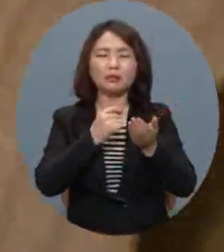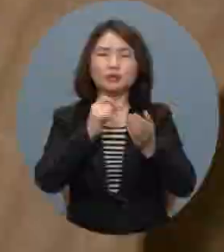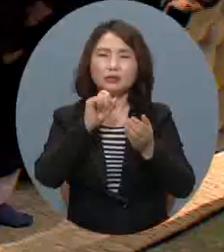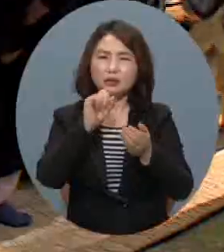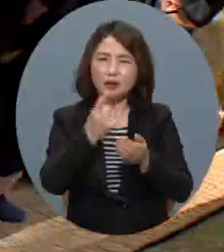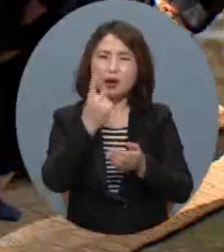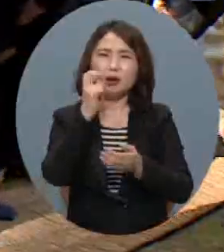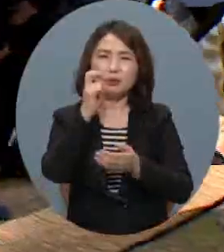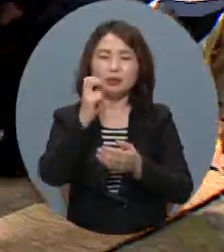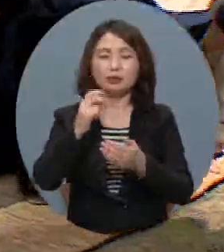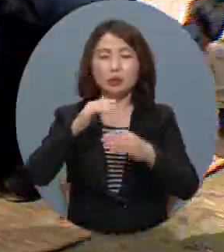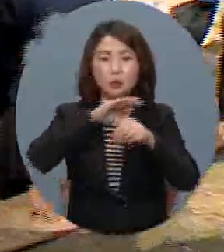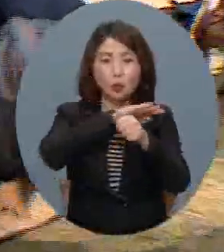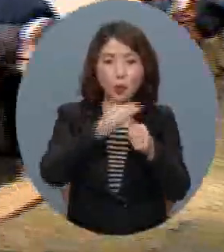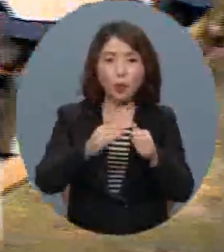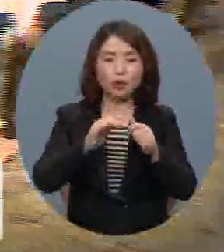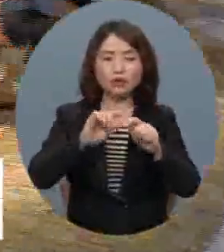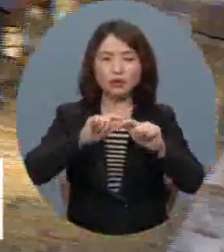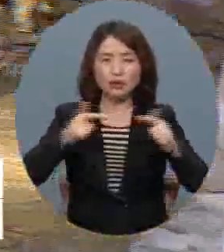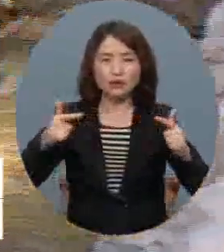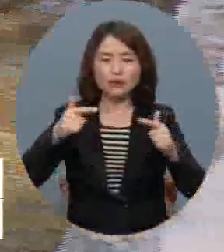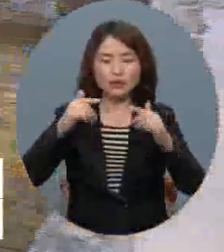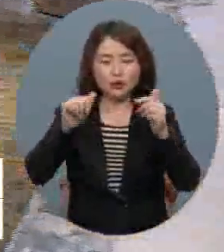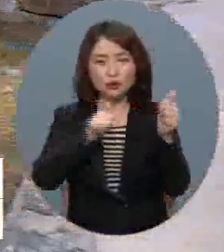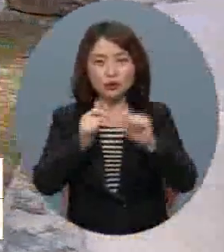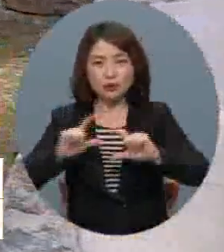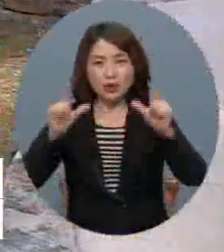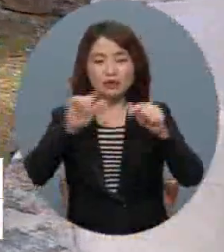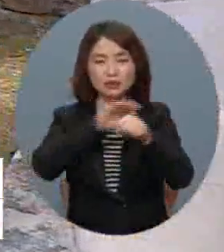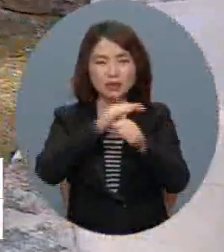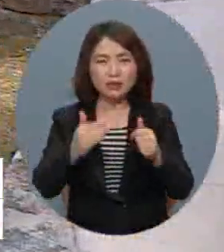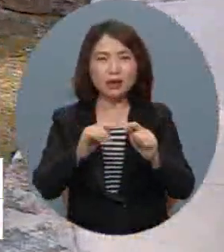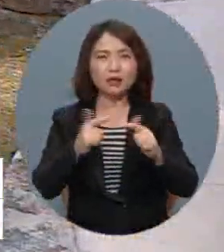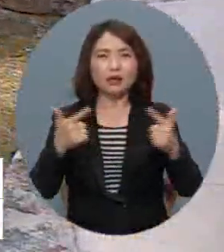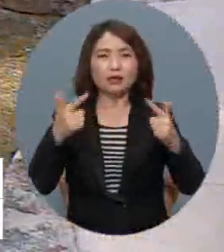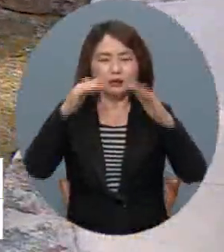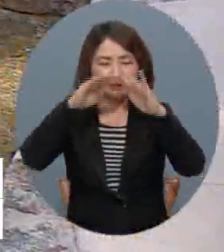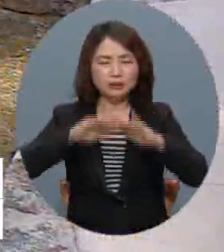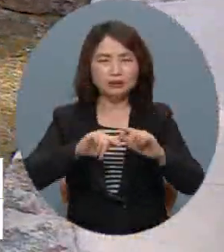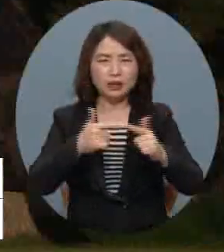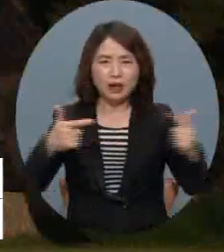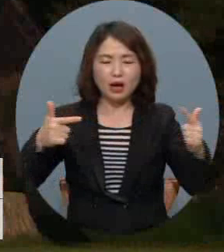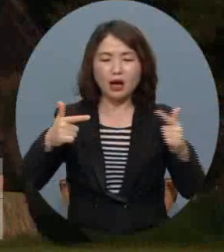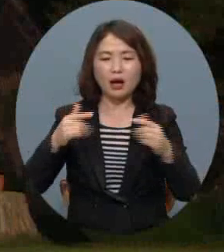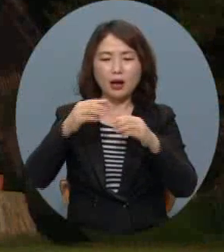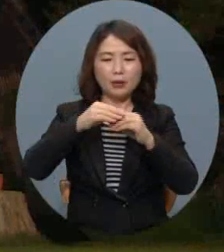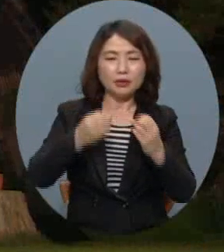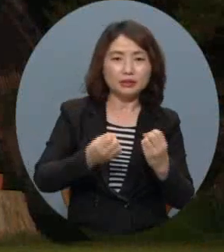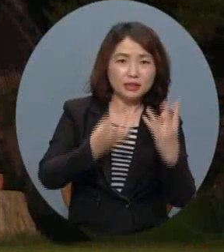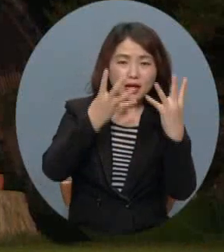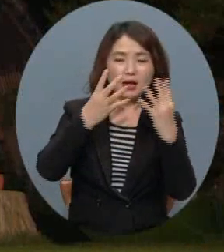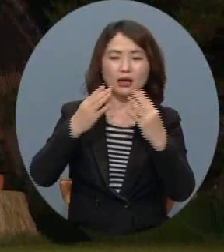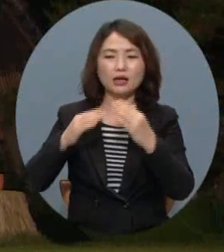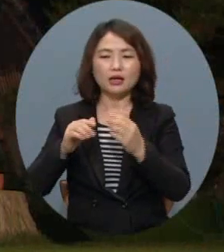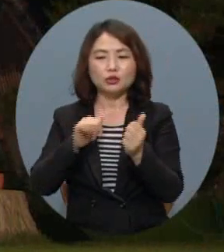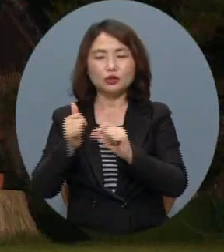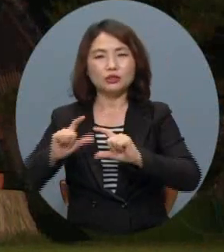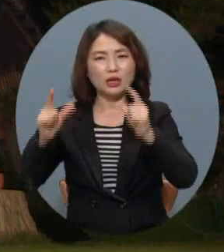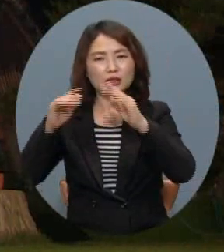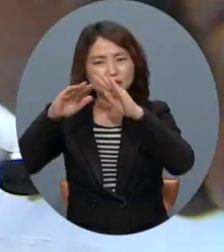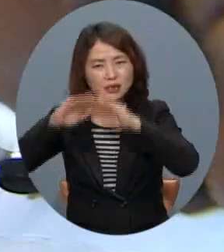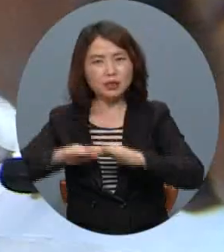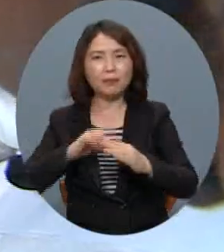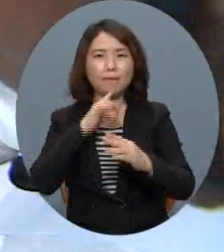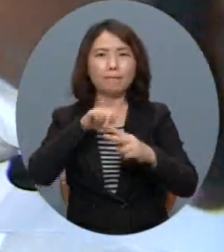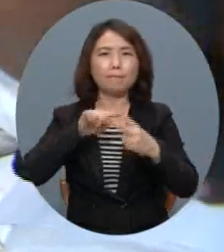거나 성료 묘사 기제 4차례 등 다양했던 제사가 명절 차례와 기제사 로 집중되면서 이것만은